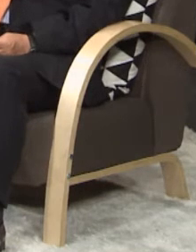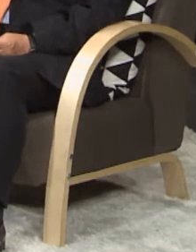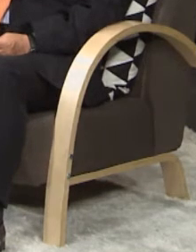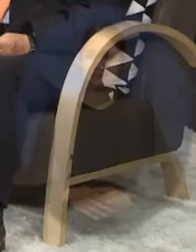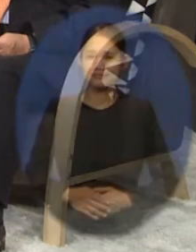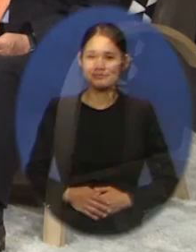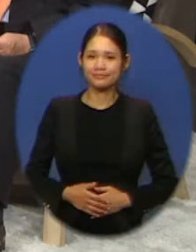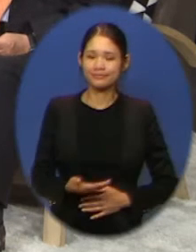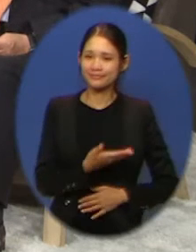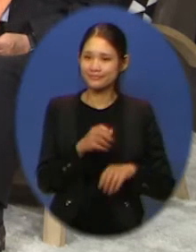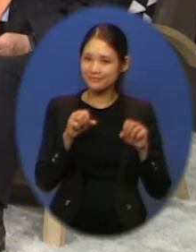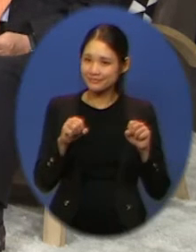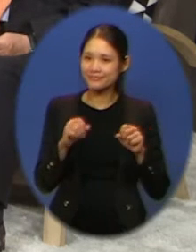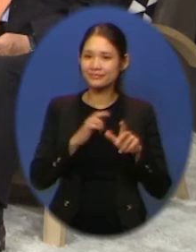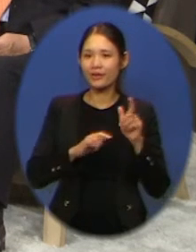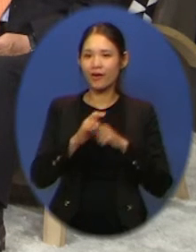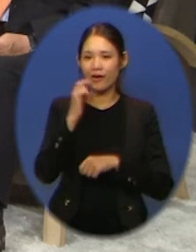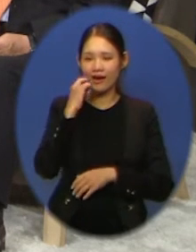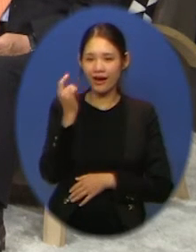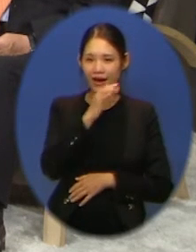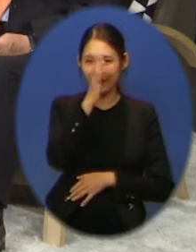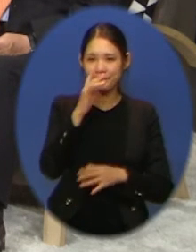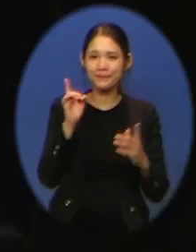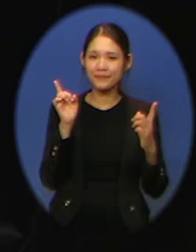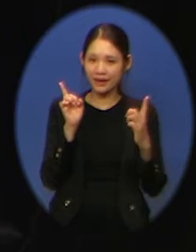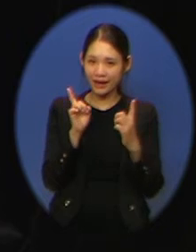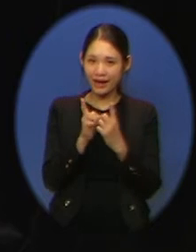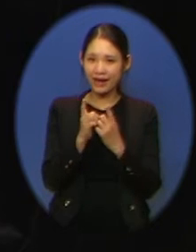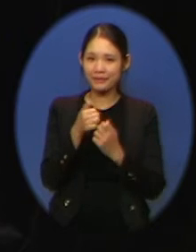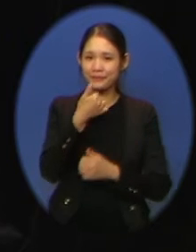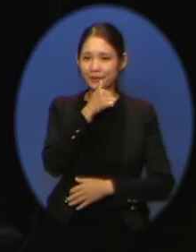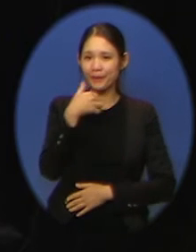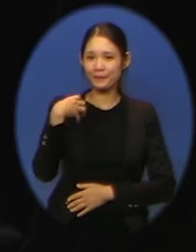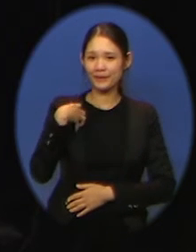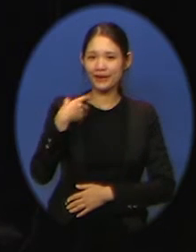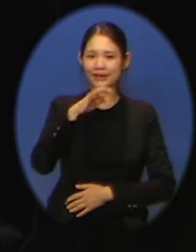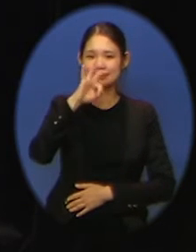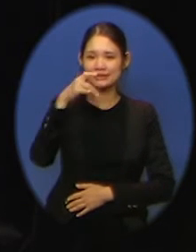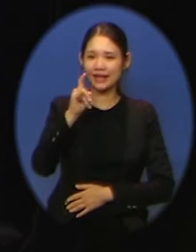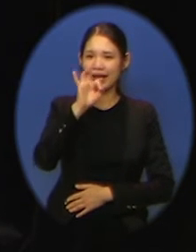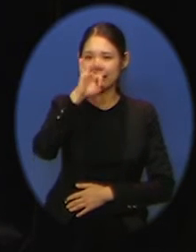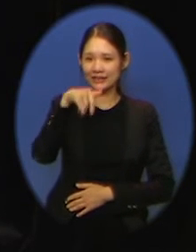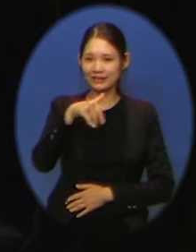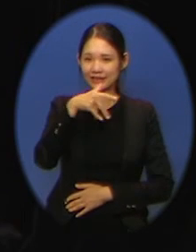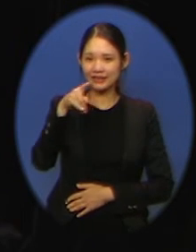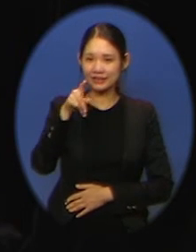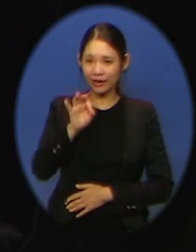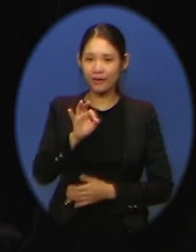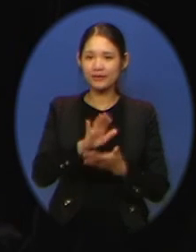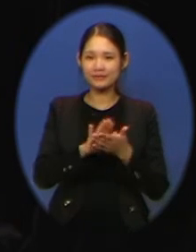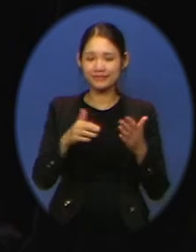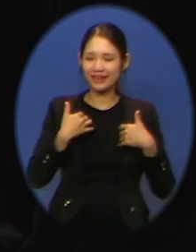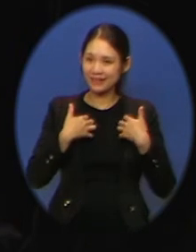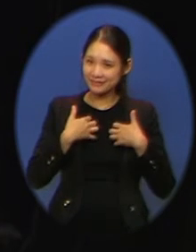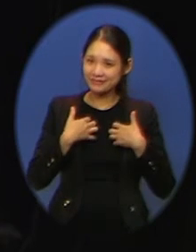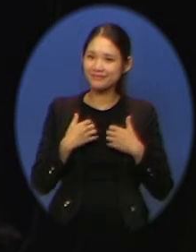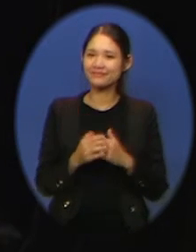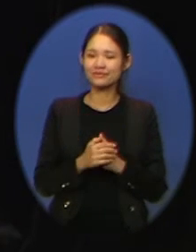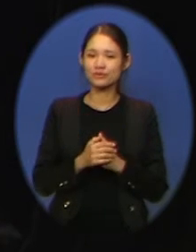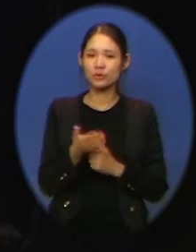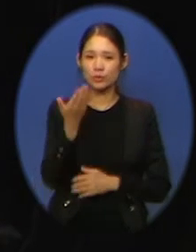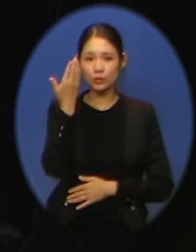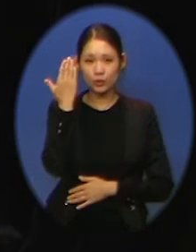네, 여러분 안녕하십니까. 더 아름다운 만남 진행을 맡고 있는 장익규입니다. 자, 여러분 반갑습니다. 자, 오늘은 그